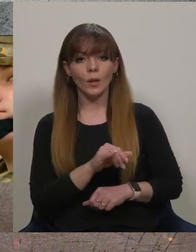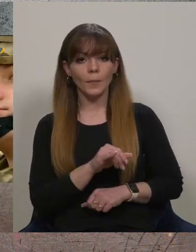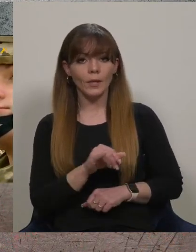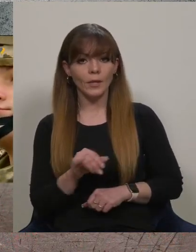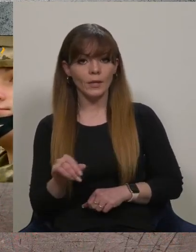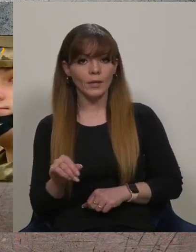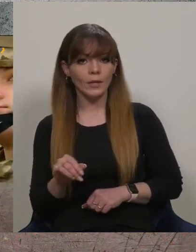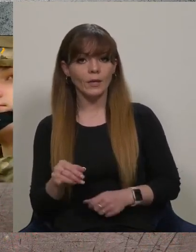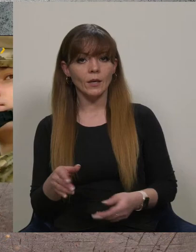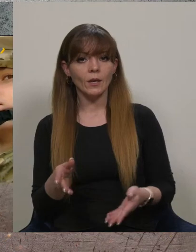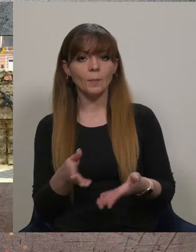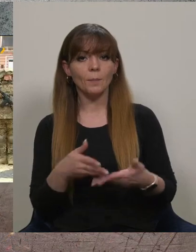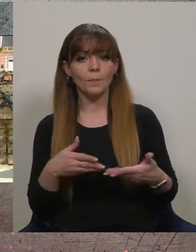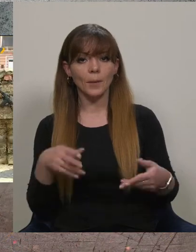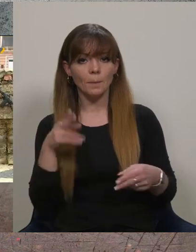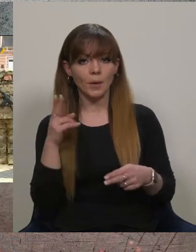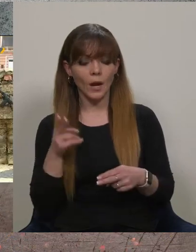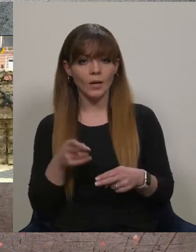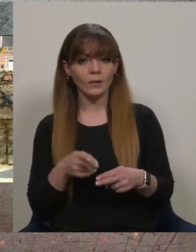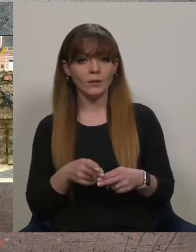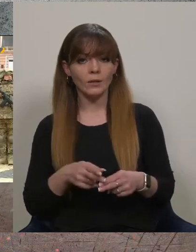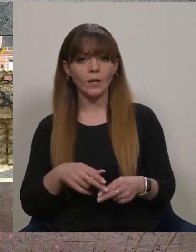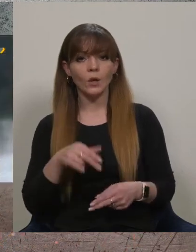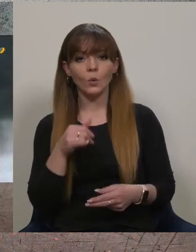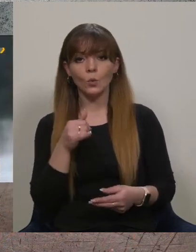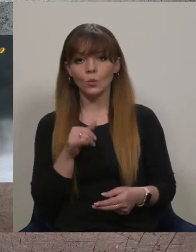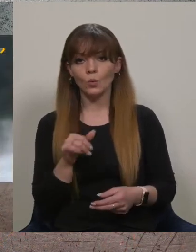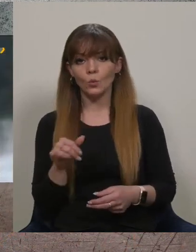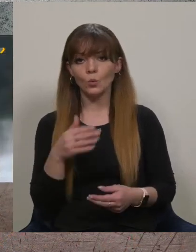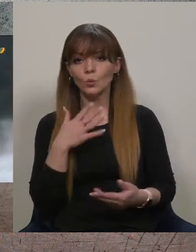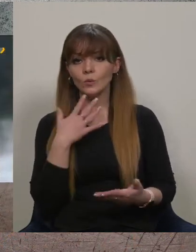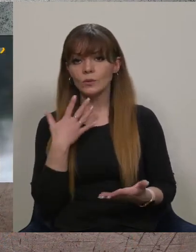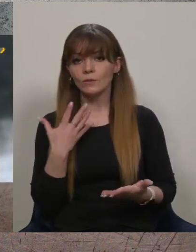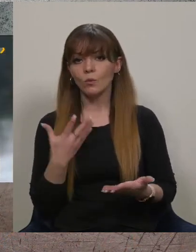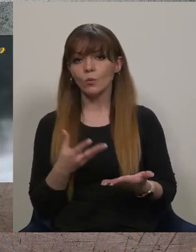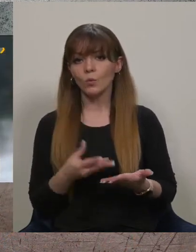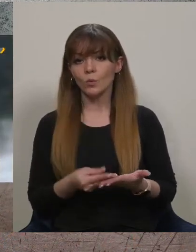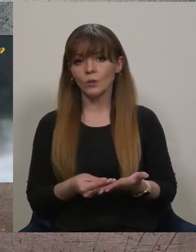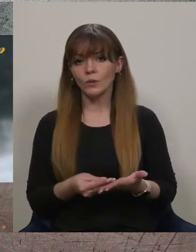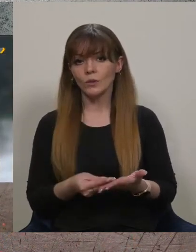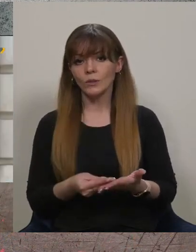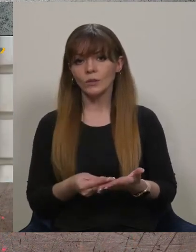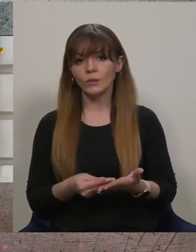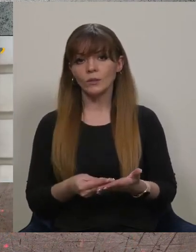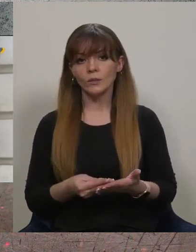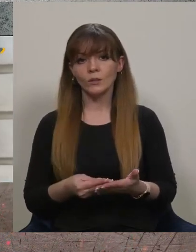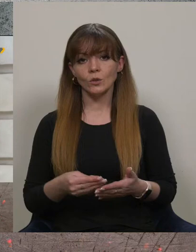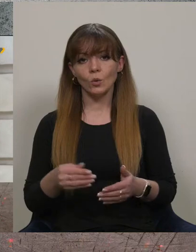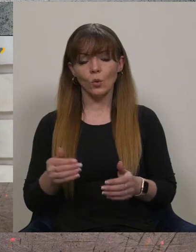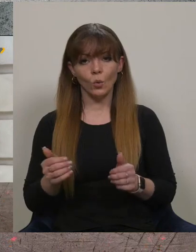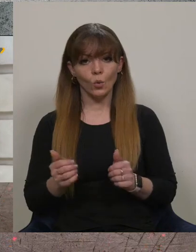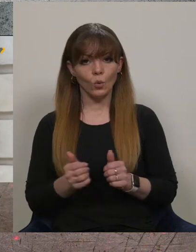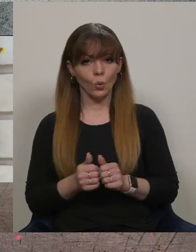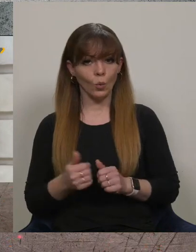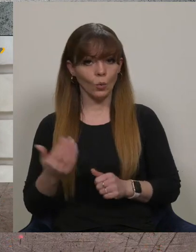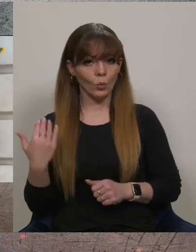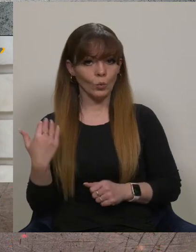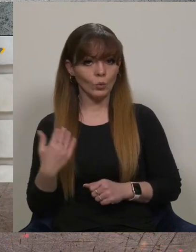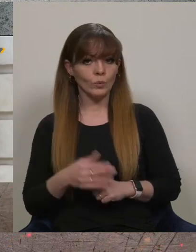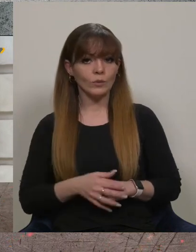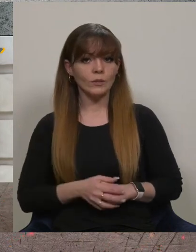Запанує іме браття у своїй